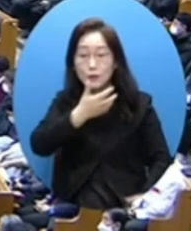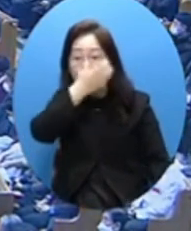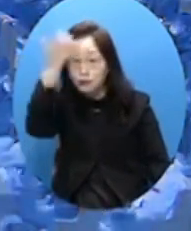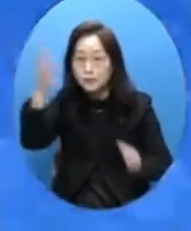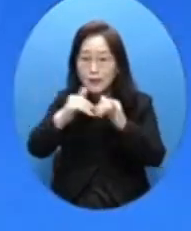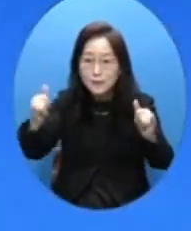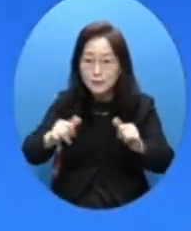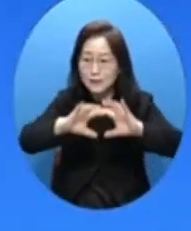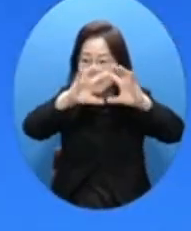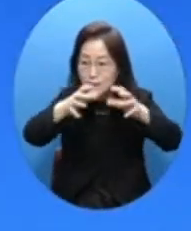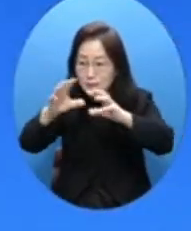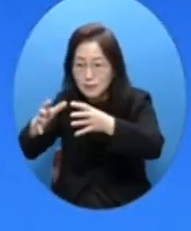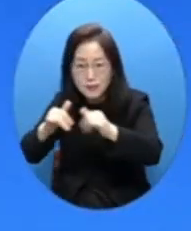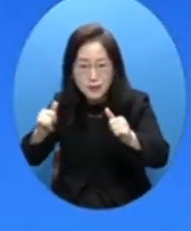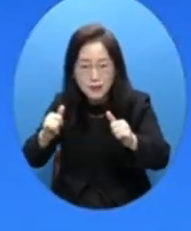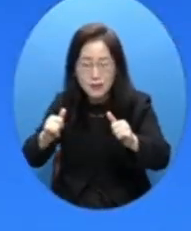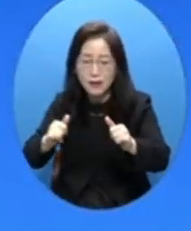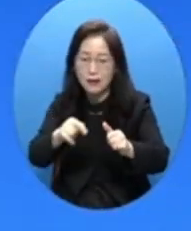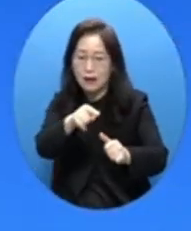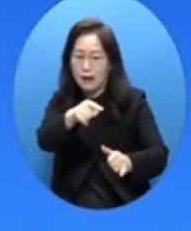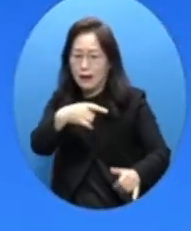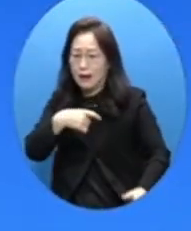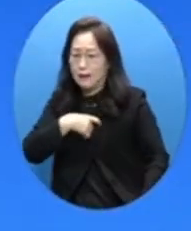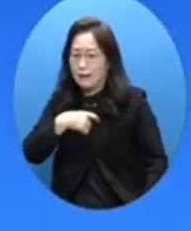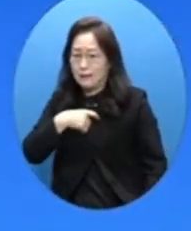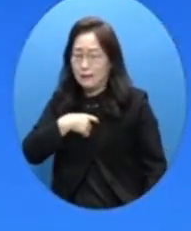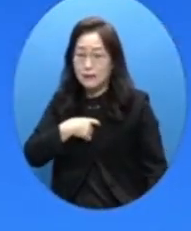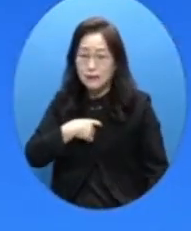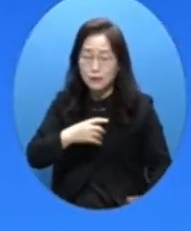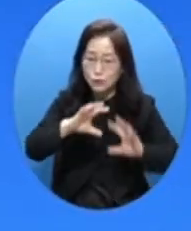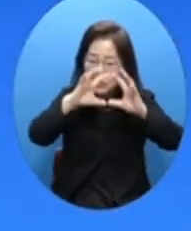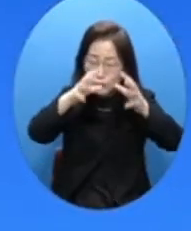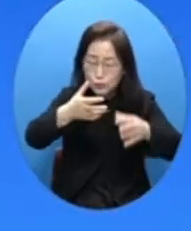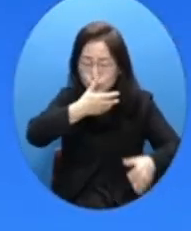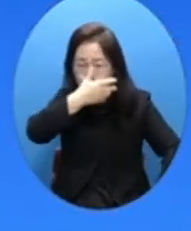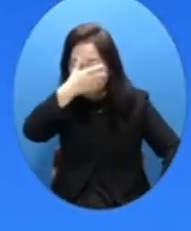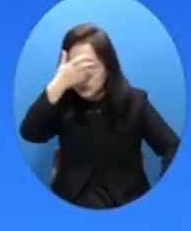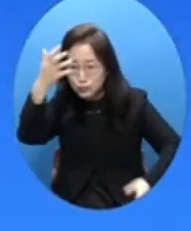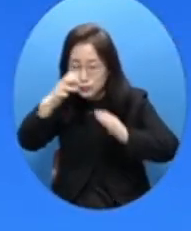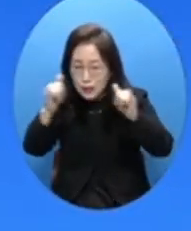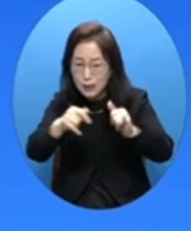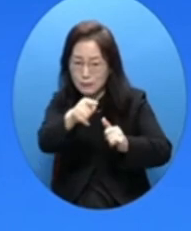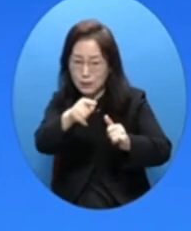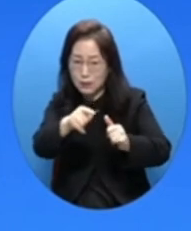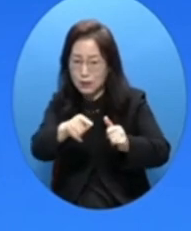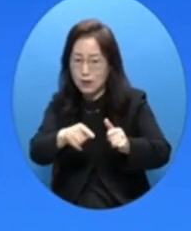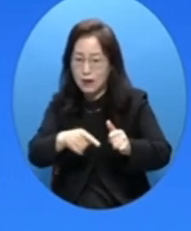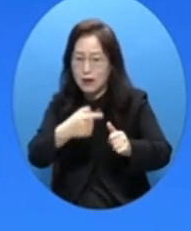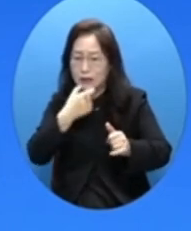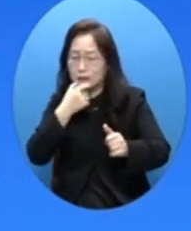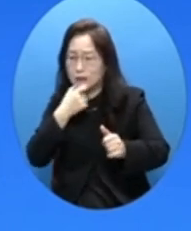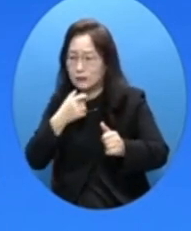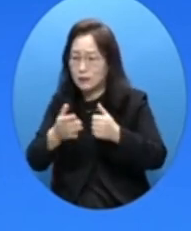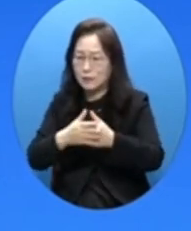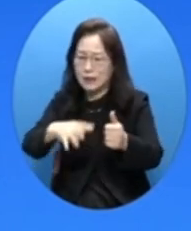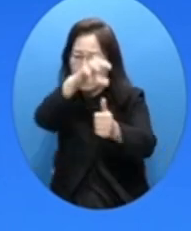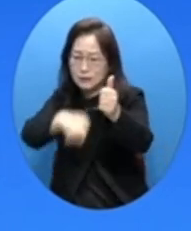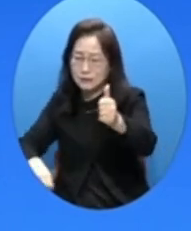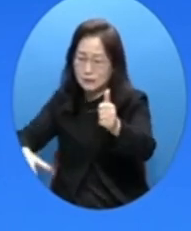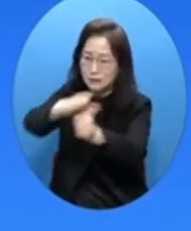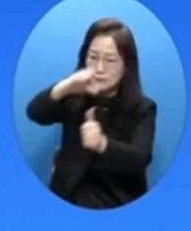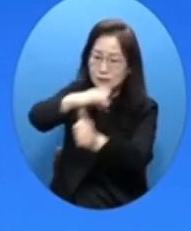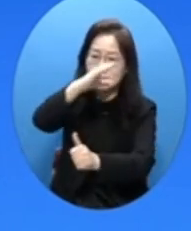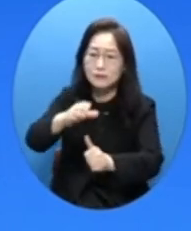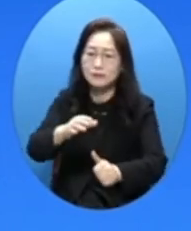꿈꾸는 사람들을 세상 사람들이 싫어합니다 꿈꾸는 리더들을 생각하려면 싫어해서 물고 뜯고 어떡하지 끌어내리라고 하고 온갖 공격을